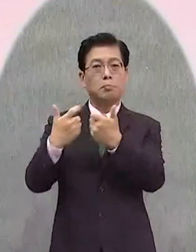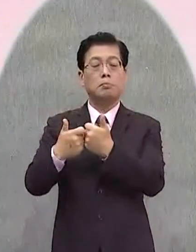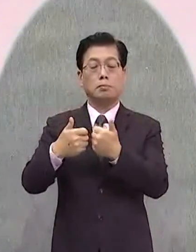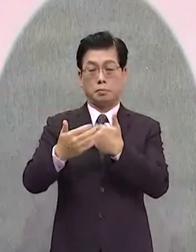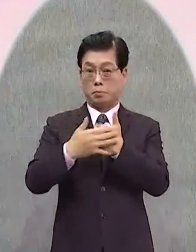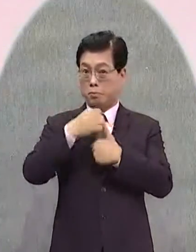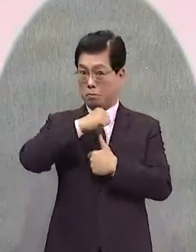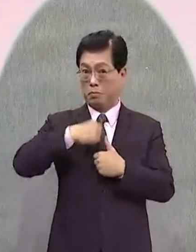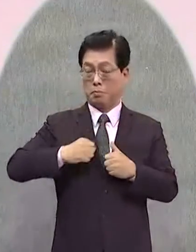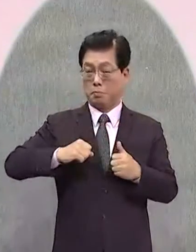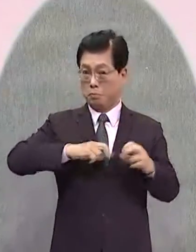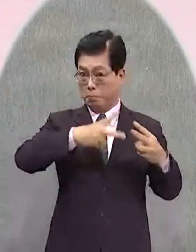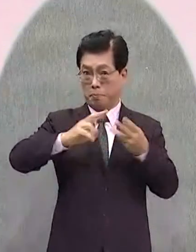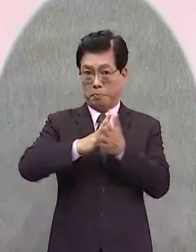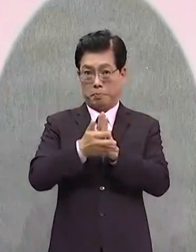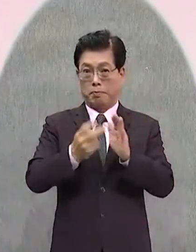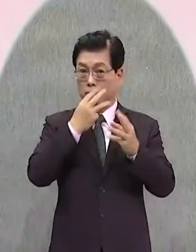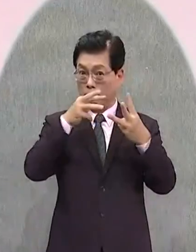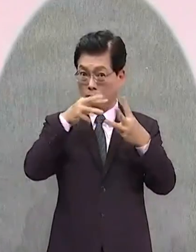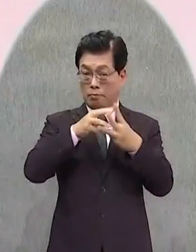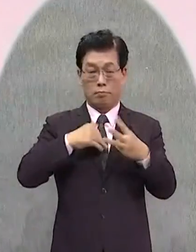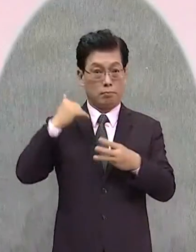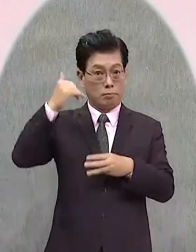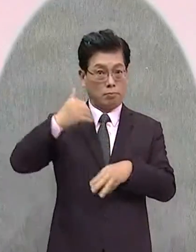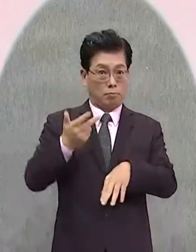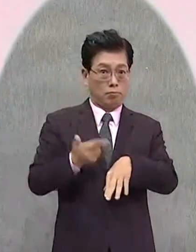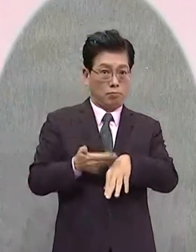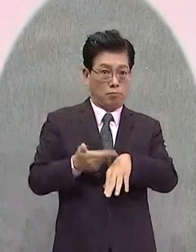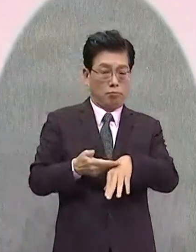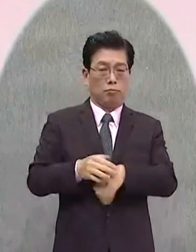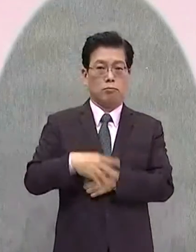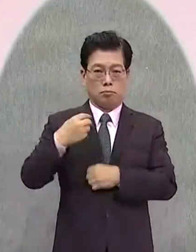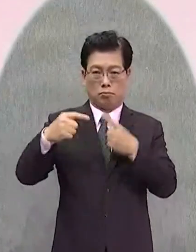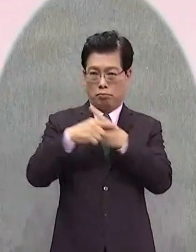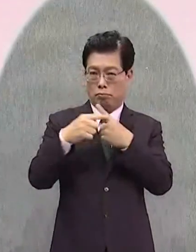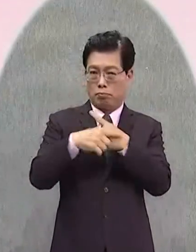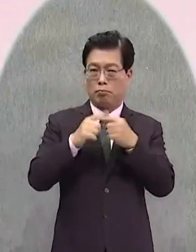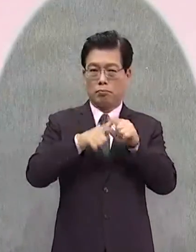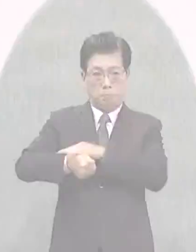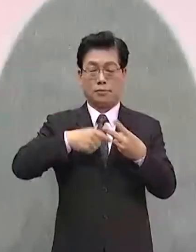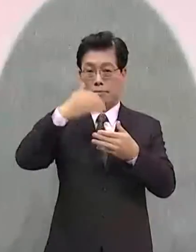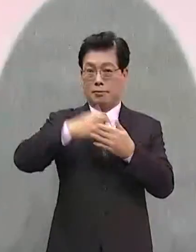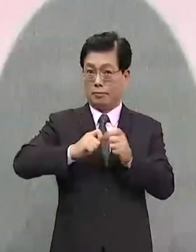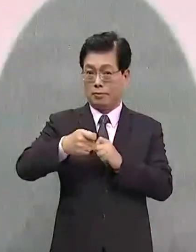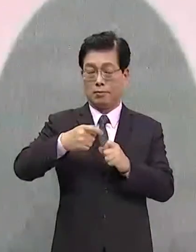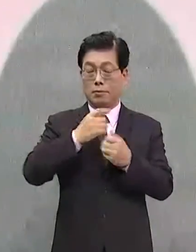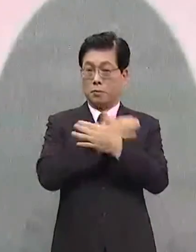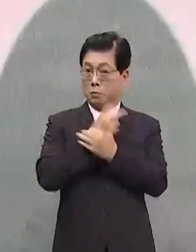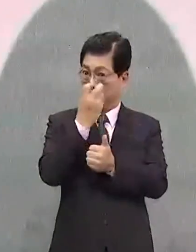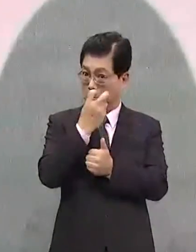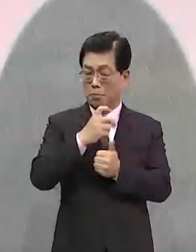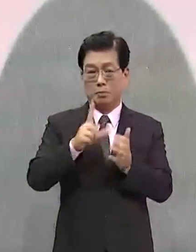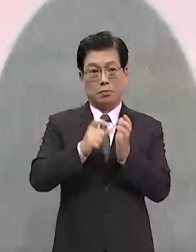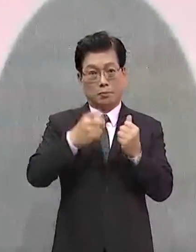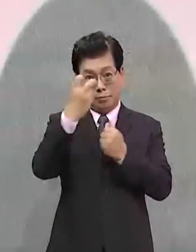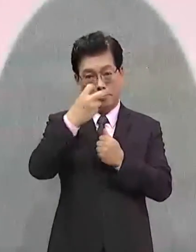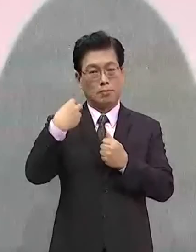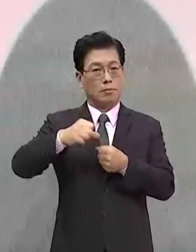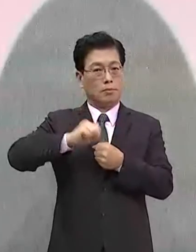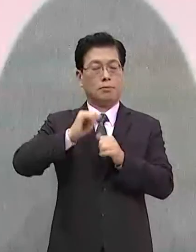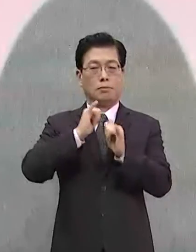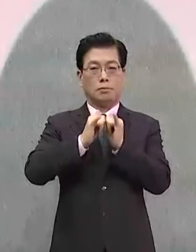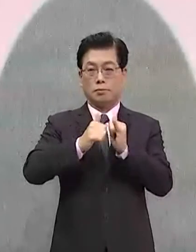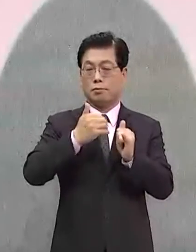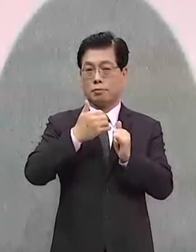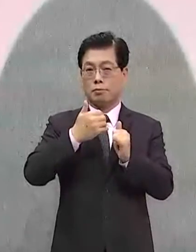将台湾打造成为亚洲高阶制造跟研发的中心，我们还要透过更多元的社会照